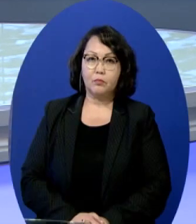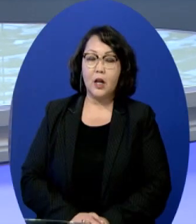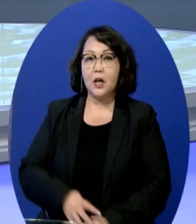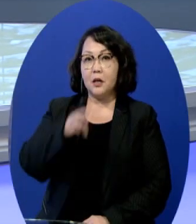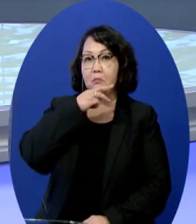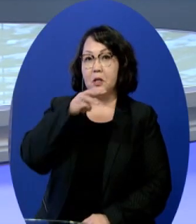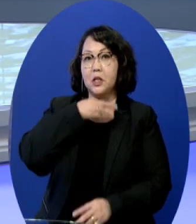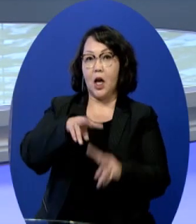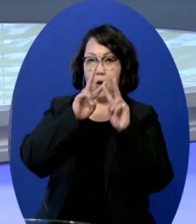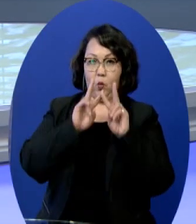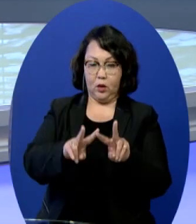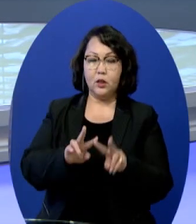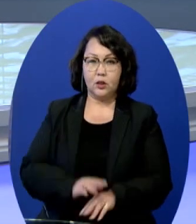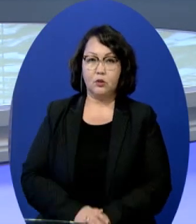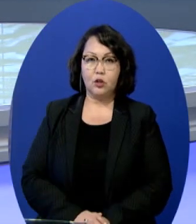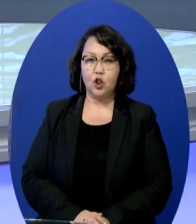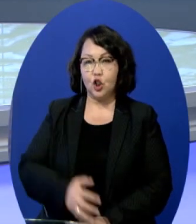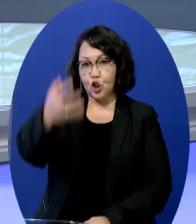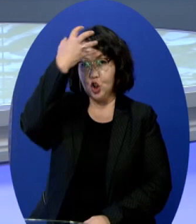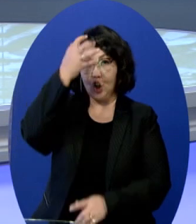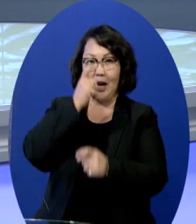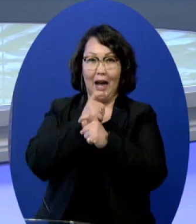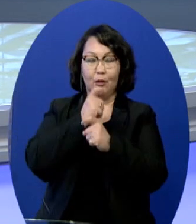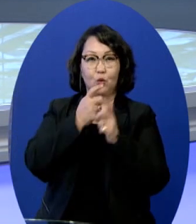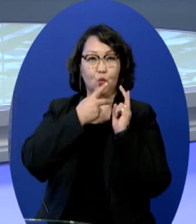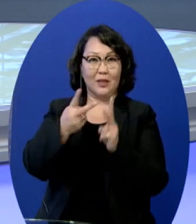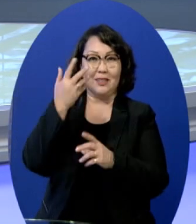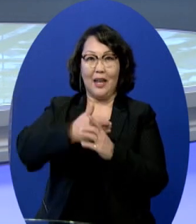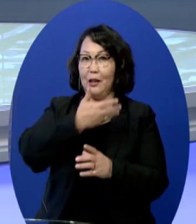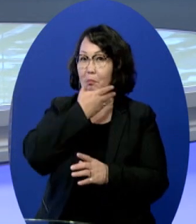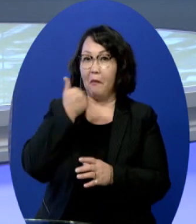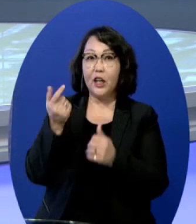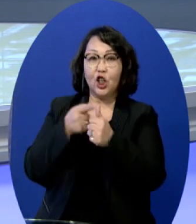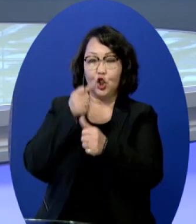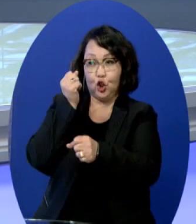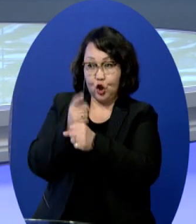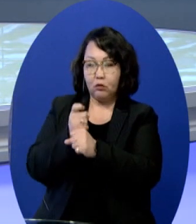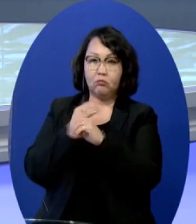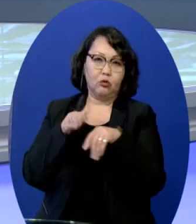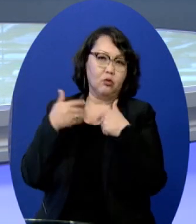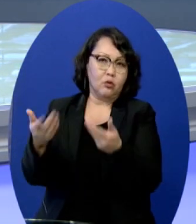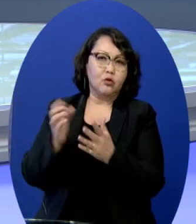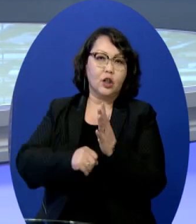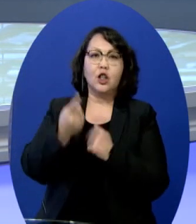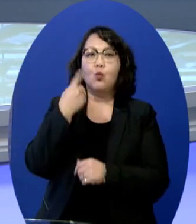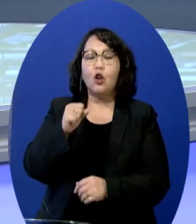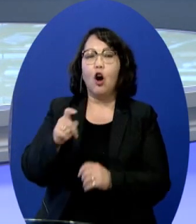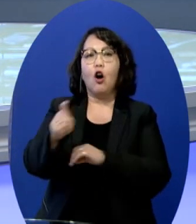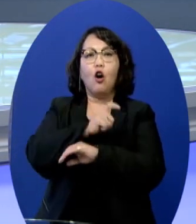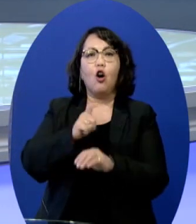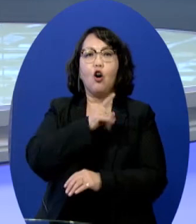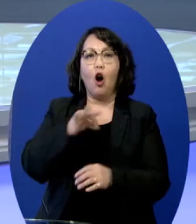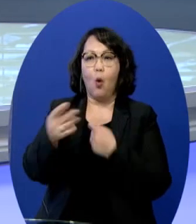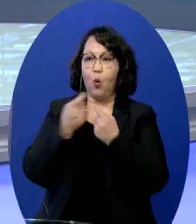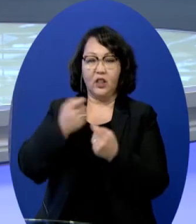Хөтөлбөрийн дараагийн хэсэгт анхаарлаа хандуулцгаана уу. Төрийн халамж үйлчилгээ ямар ч саадгүйгээр зорилттой төлөктэй хүрч явах ёстой. Гэтэл нэг удаагийн хорооны хуралд суусангүй